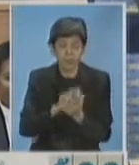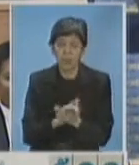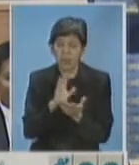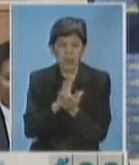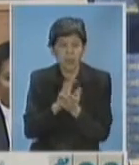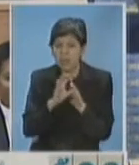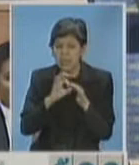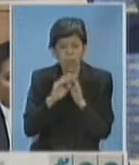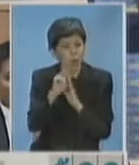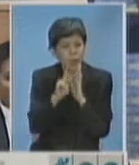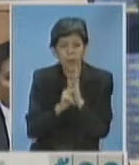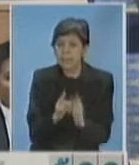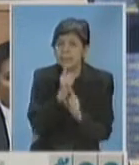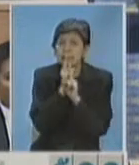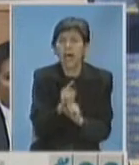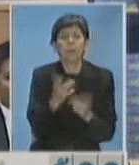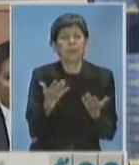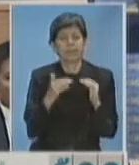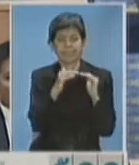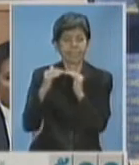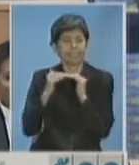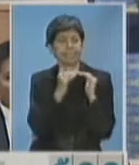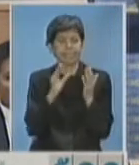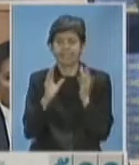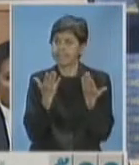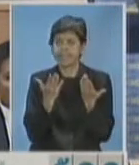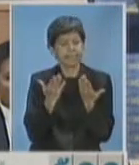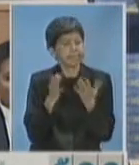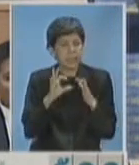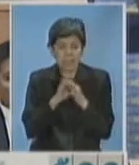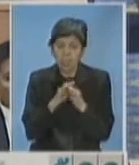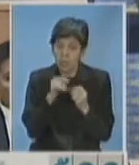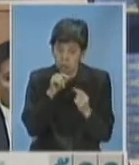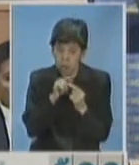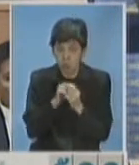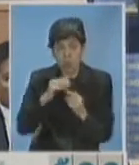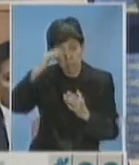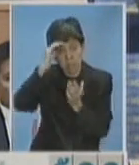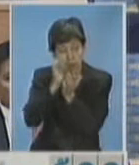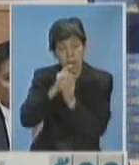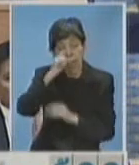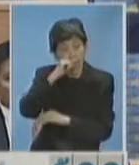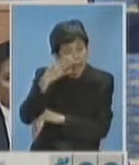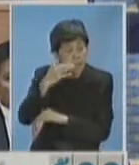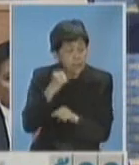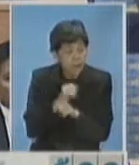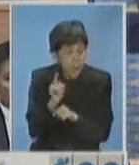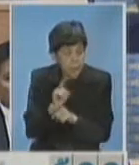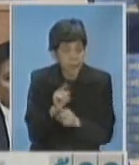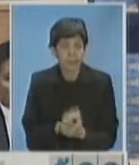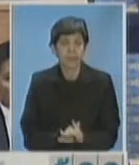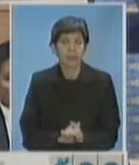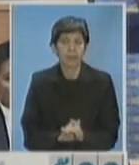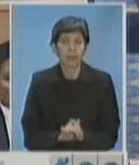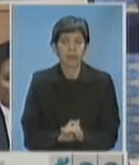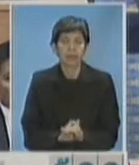ได้บังคับใช้กฎหมายอย่างเสมอภาคและเป็นธรรมต่อกรณีของสำนักงานตำรวจแห่งชาตินั้นเป็นอย่างไ